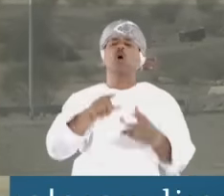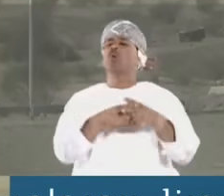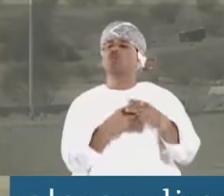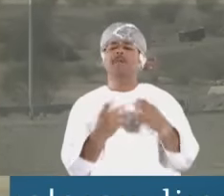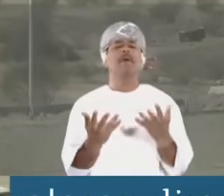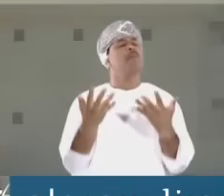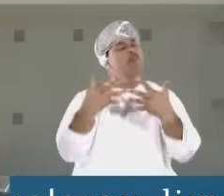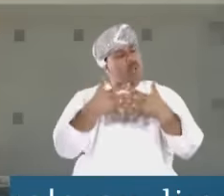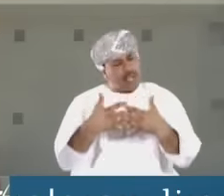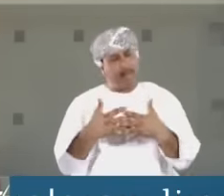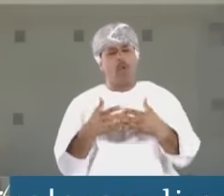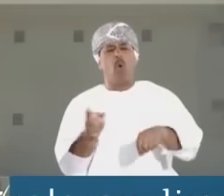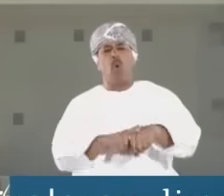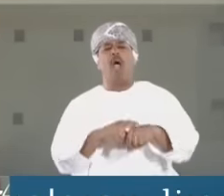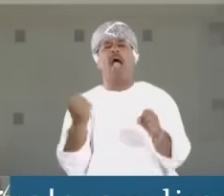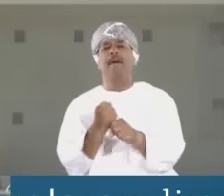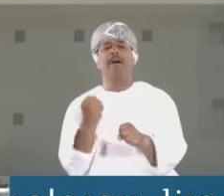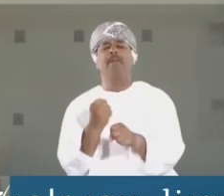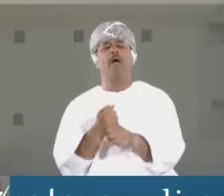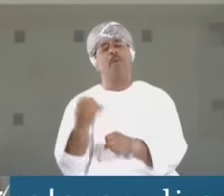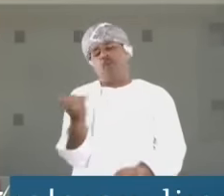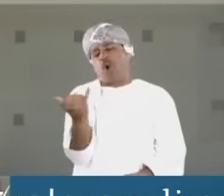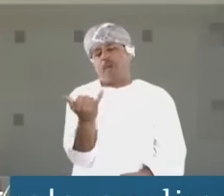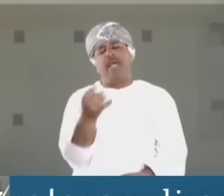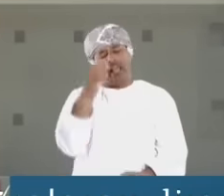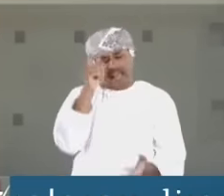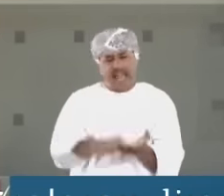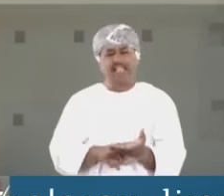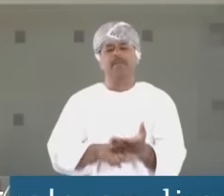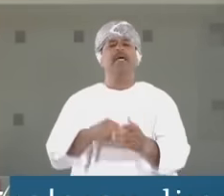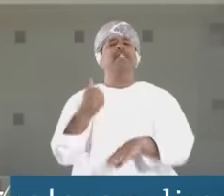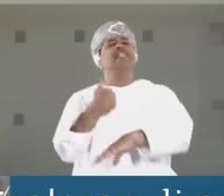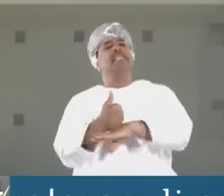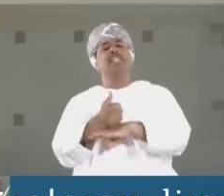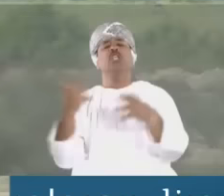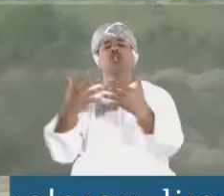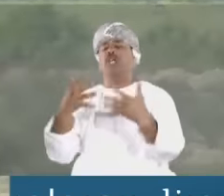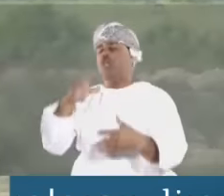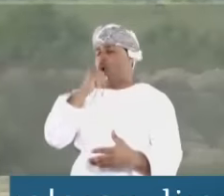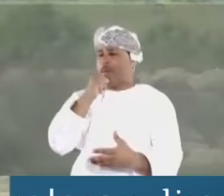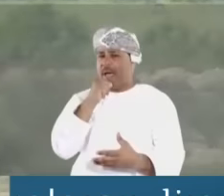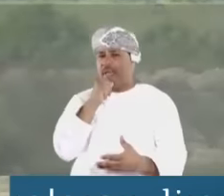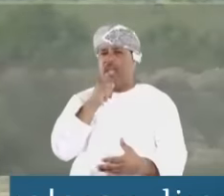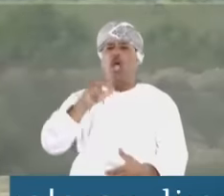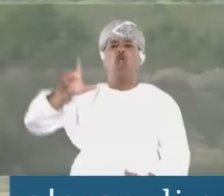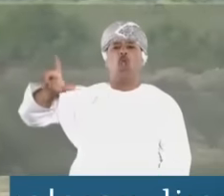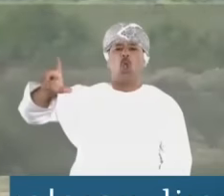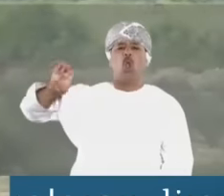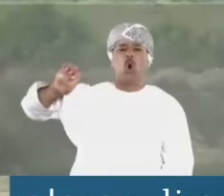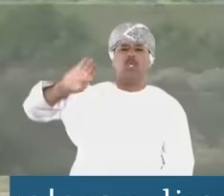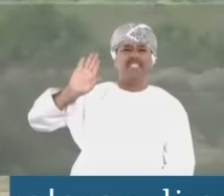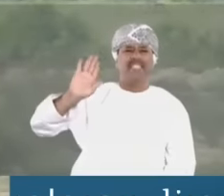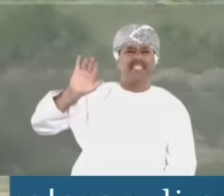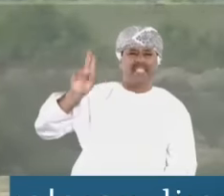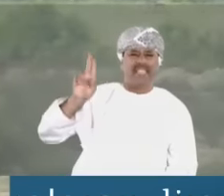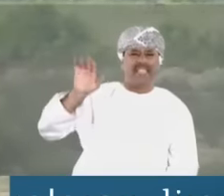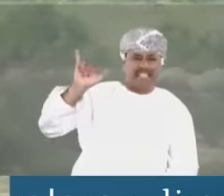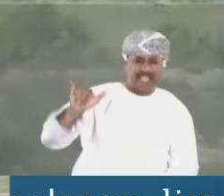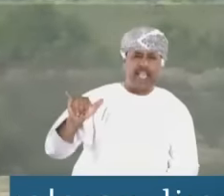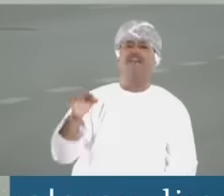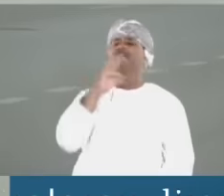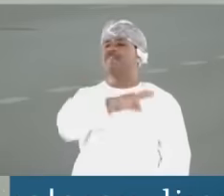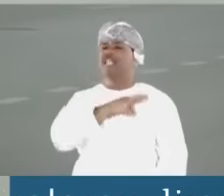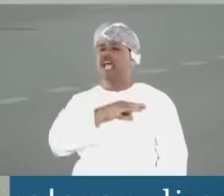للعملية اللوجستية من الجوانب التي يجب أن ترتكز عليها شركة عمان اللوجستية لتسهم في دفع الناتج